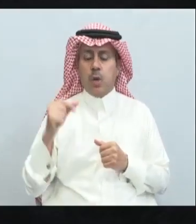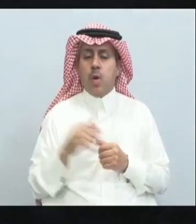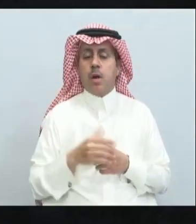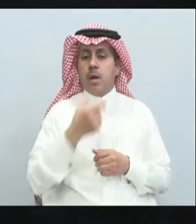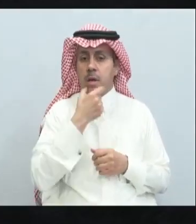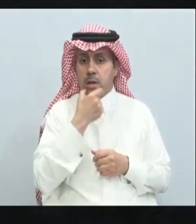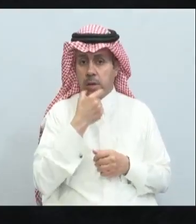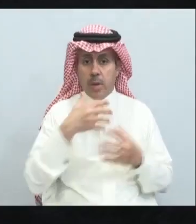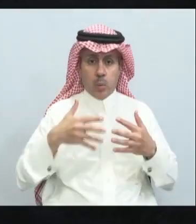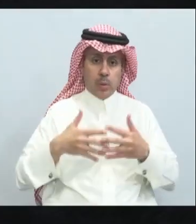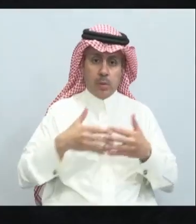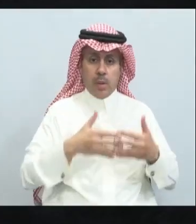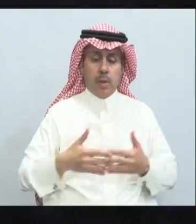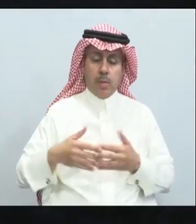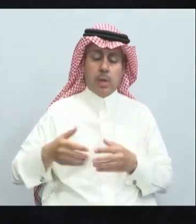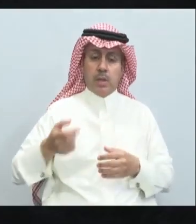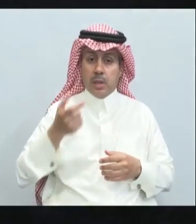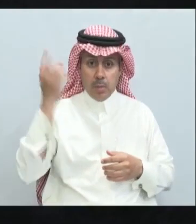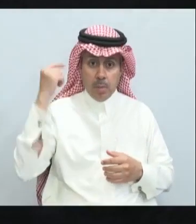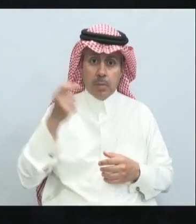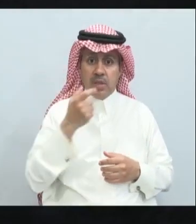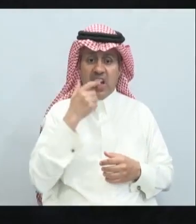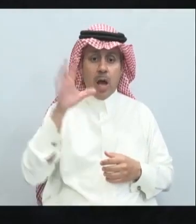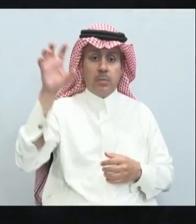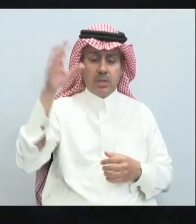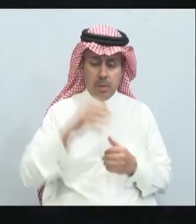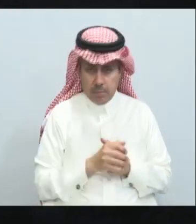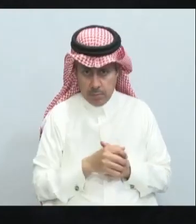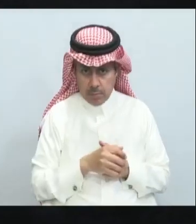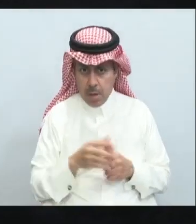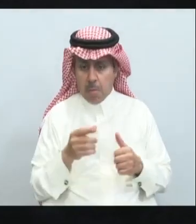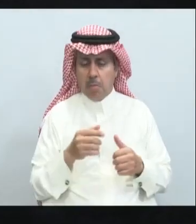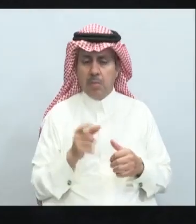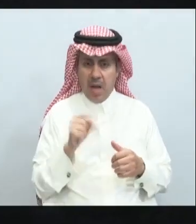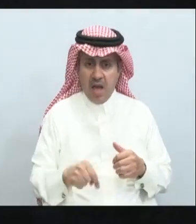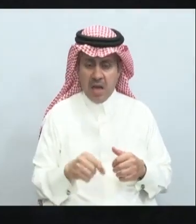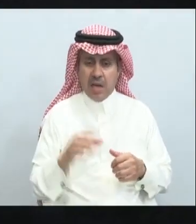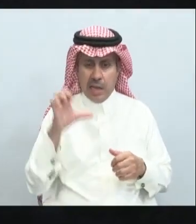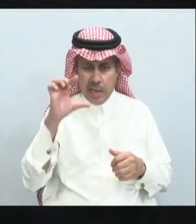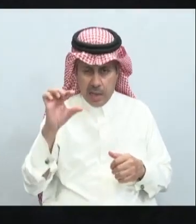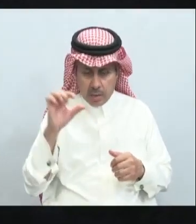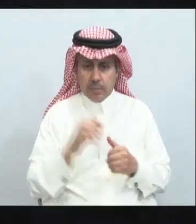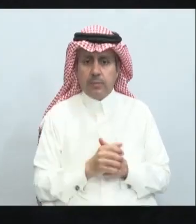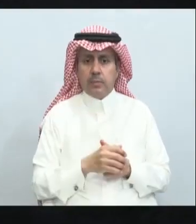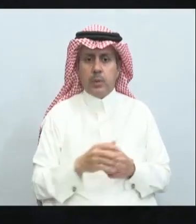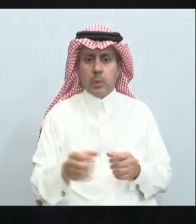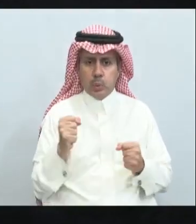نشات قبل 50 عام وان هذه الفكره بدات في محلال لكثره